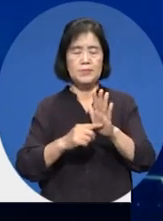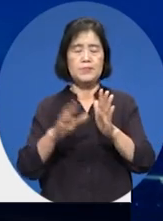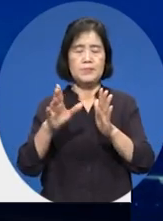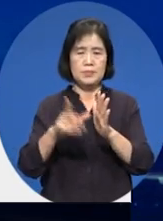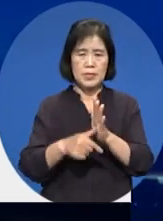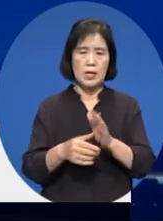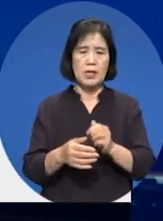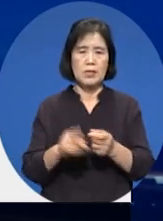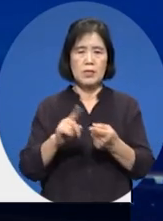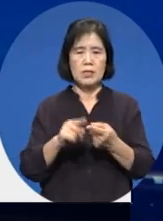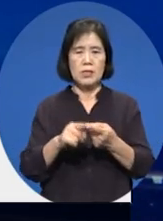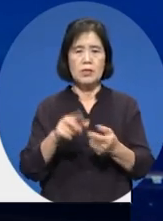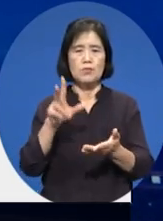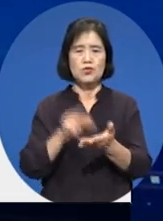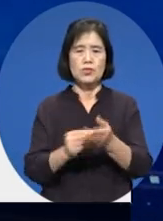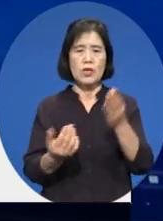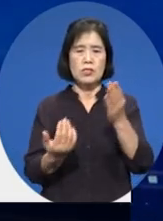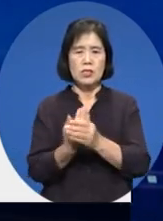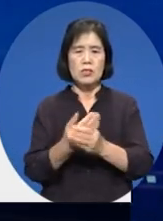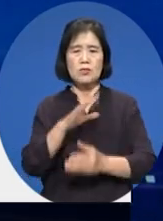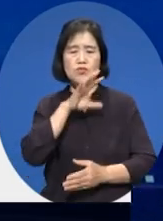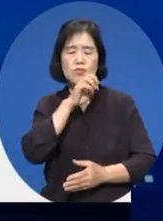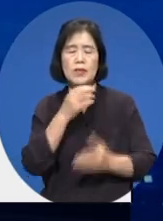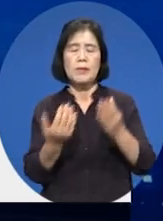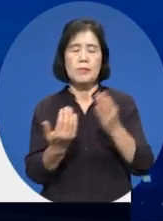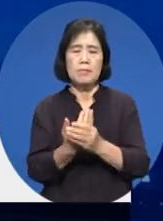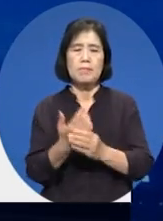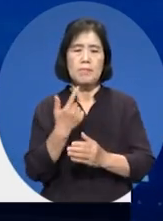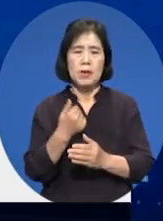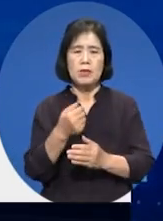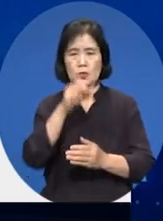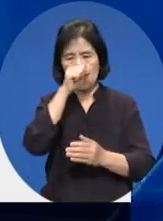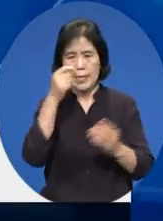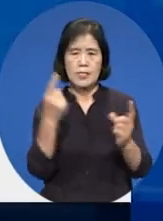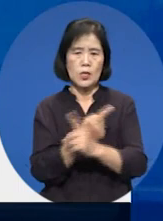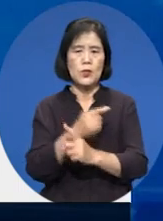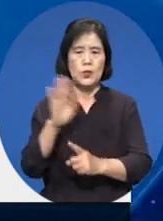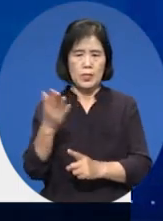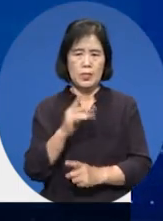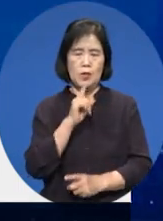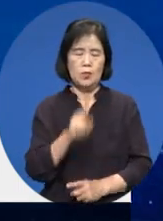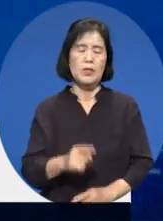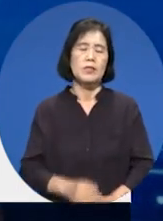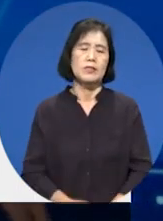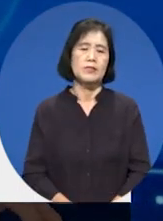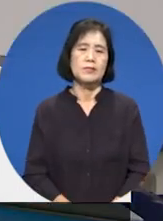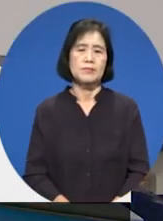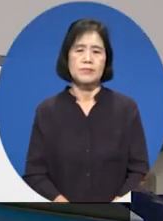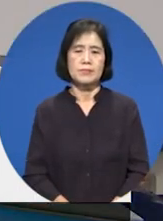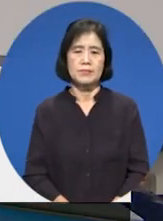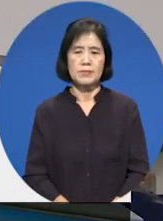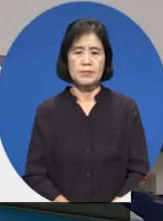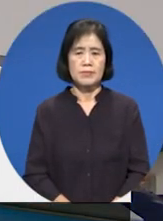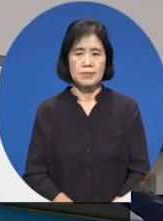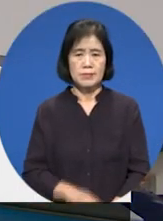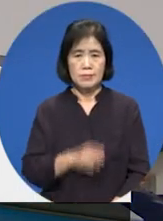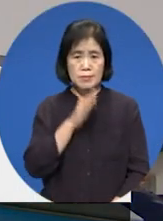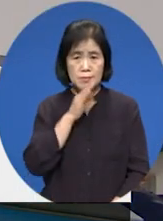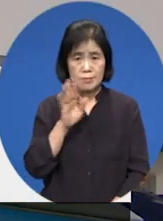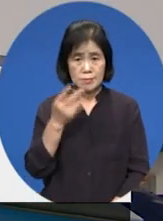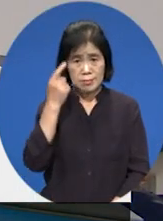여기에 대해서 많은 문제가 생겼고 불만이 생겼던 부분들이 개선이 될 것이다 이렇게 얘기를 했는데 고문님 그렇게 될까요?